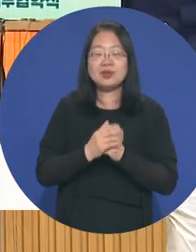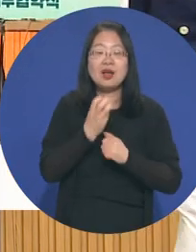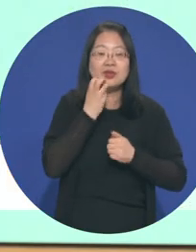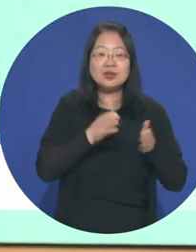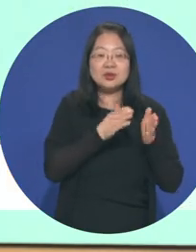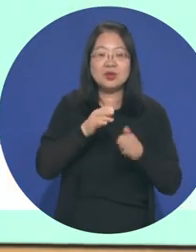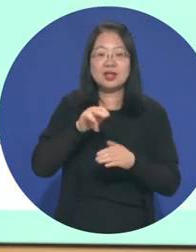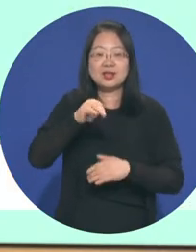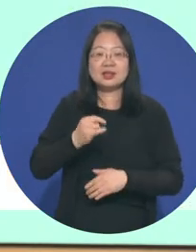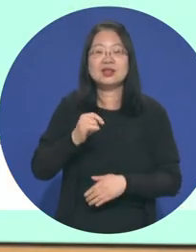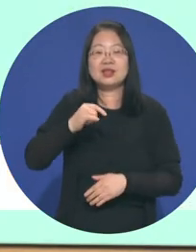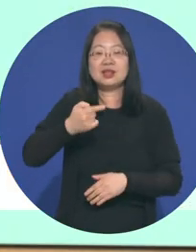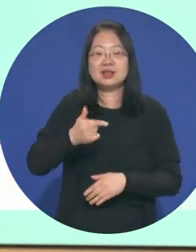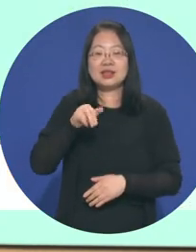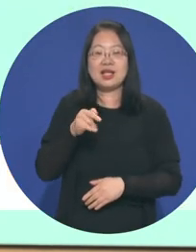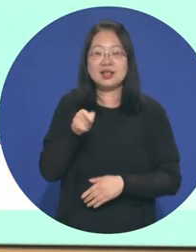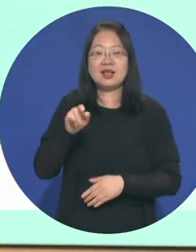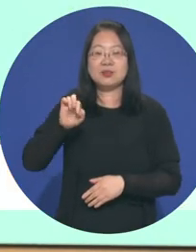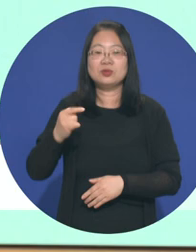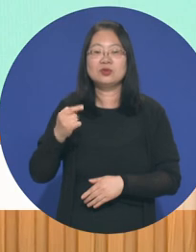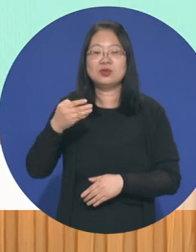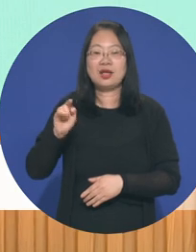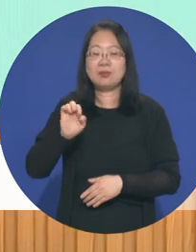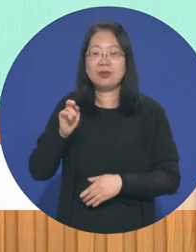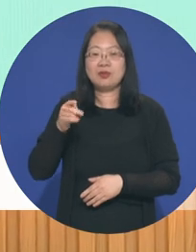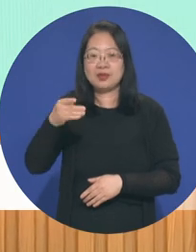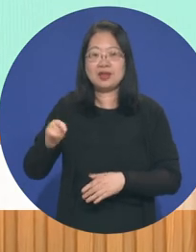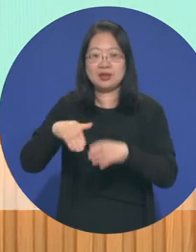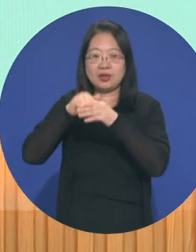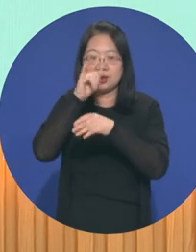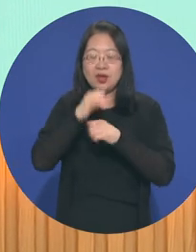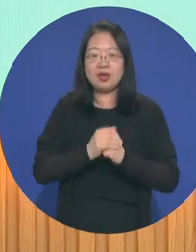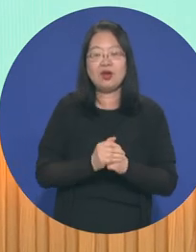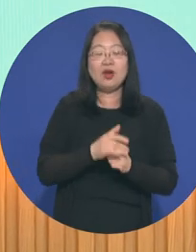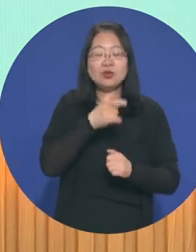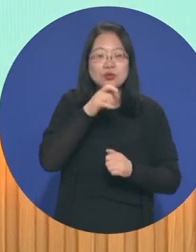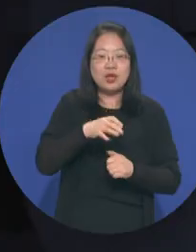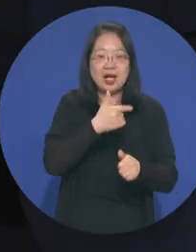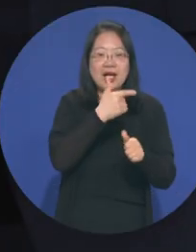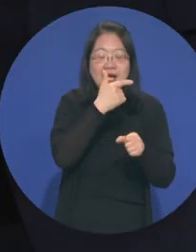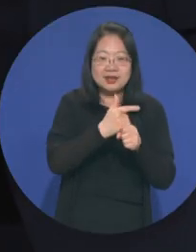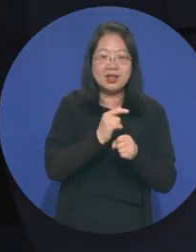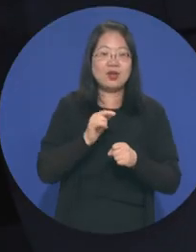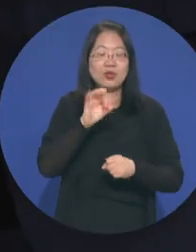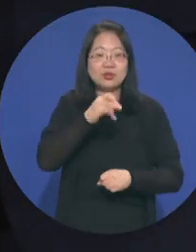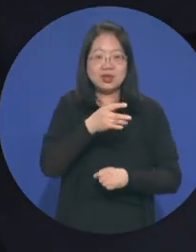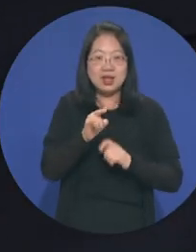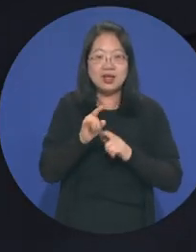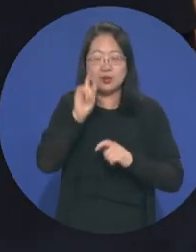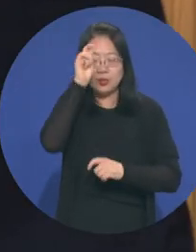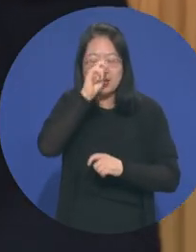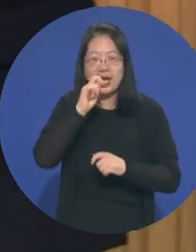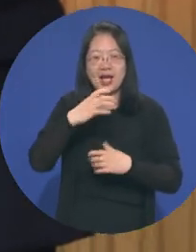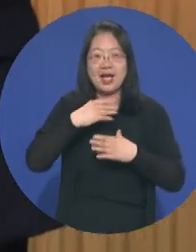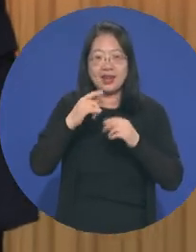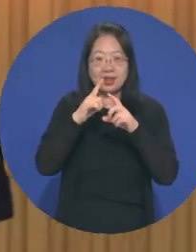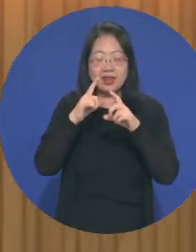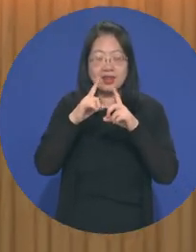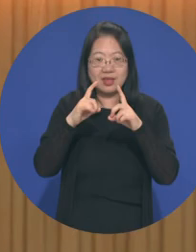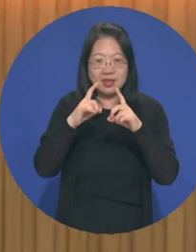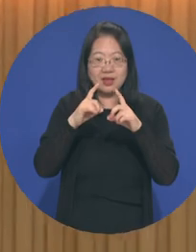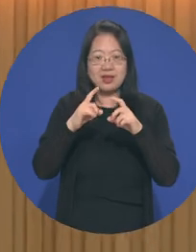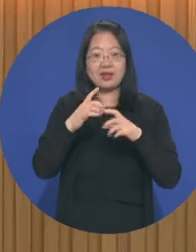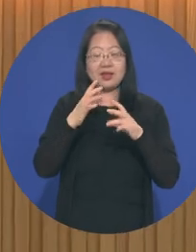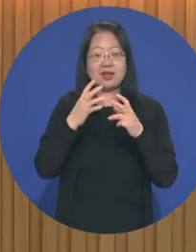위해 경기도와 신세계 프라퍼티가 손을 잡았습니다. 수원, 하남, 위례, 부천, 고양, 안성 등 도내